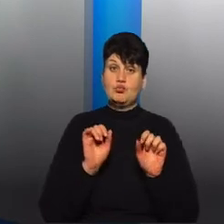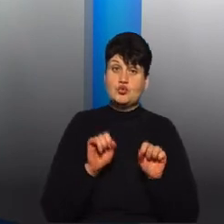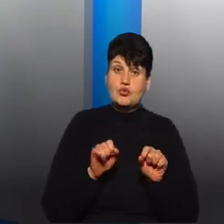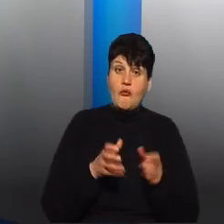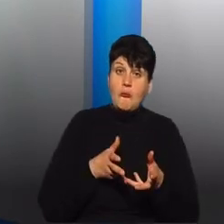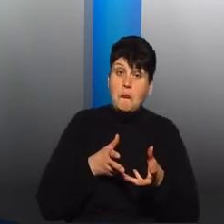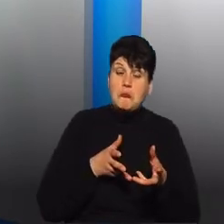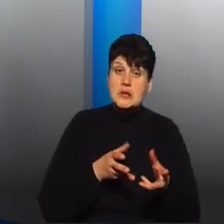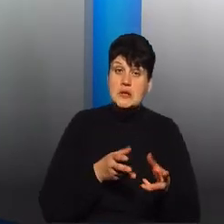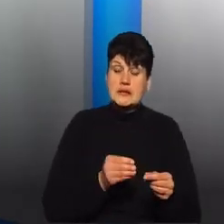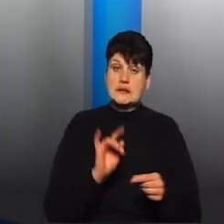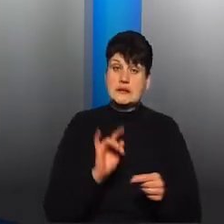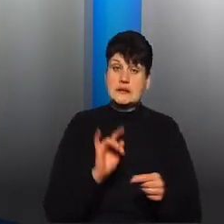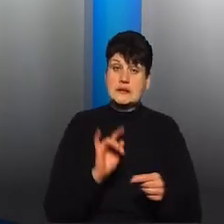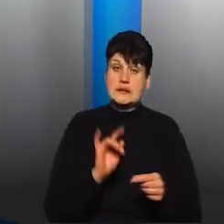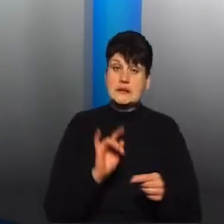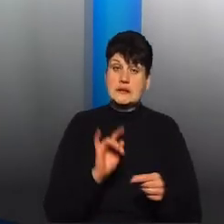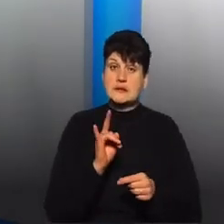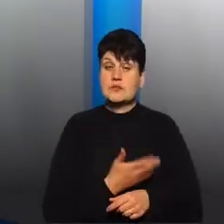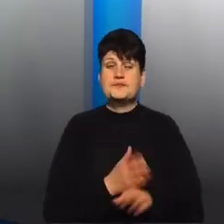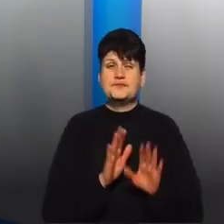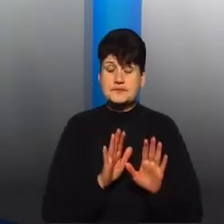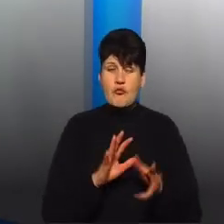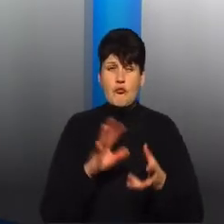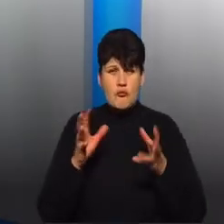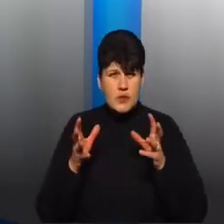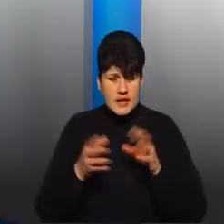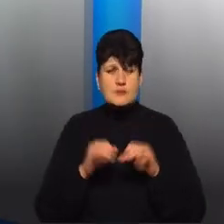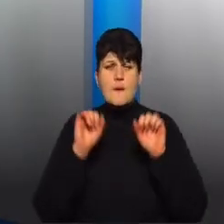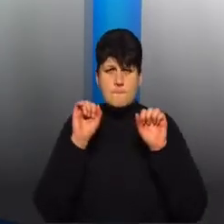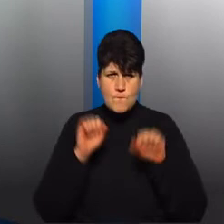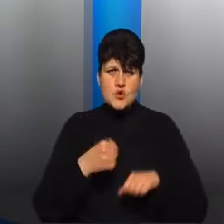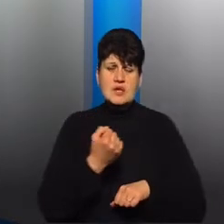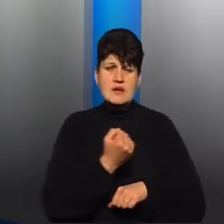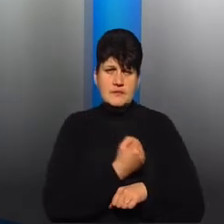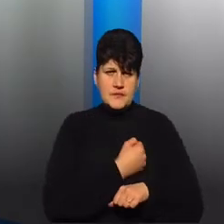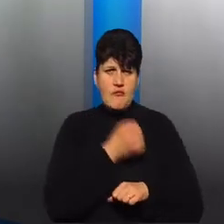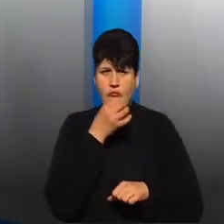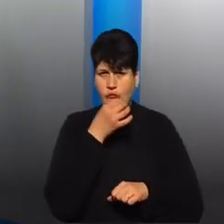вона хотіла. Але, в принципі, можна вакцинувати взагалі в будь-який термін. Крім того,